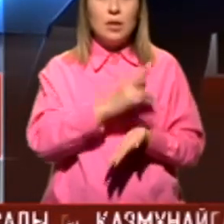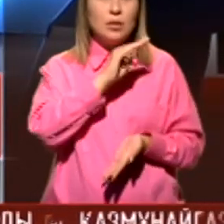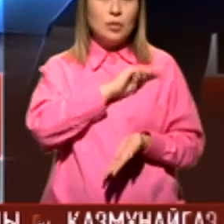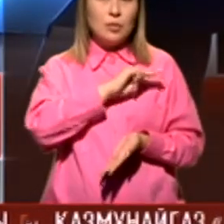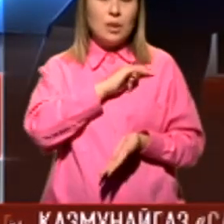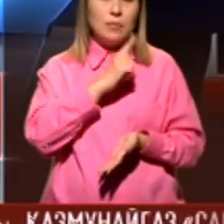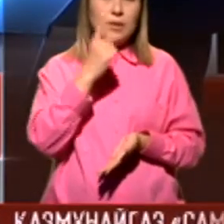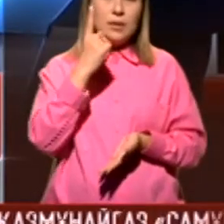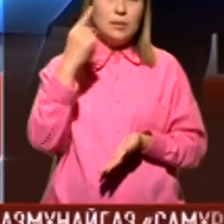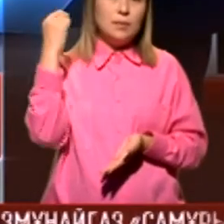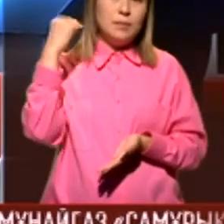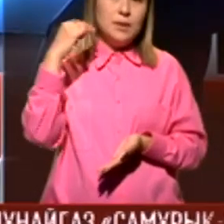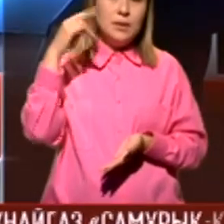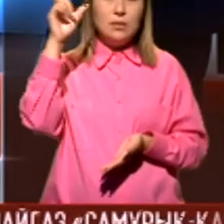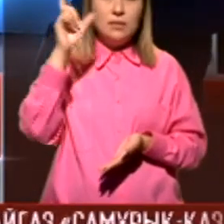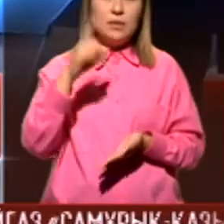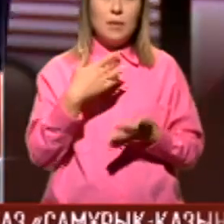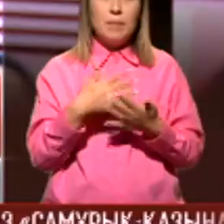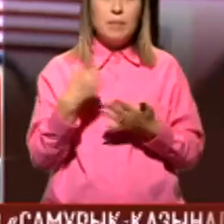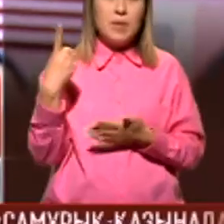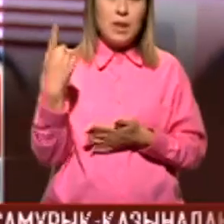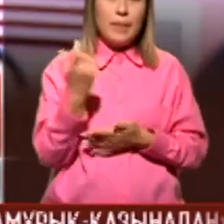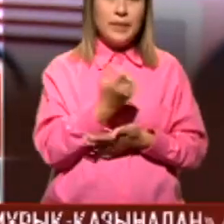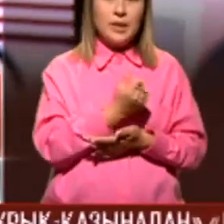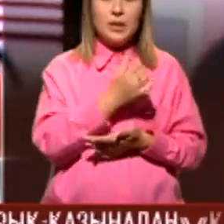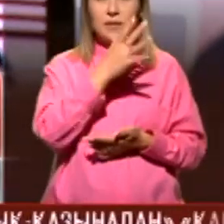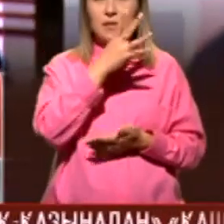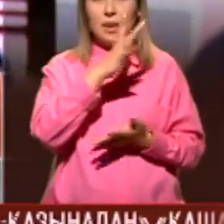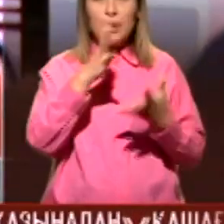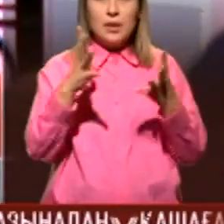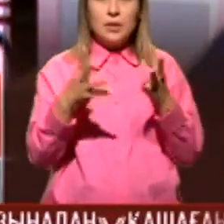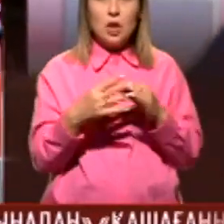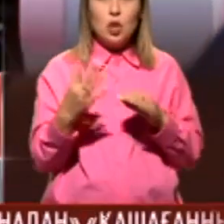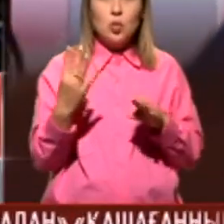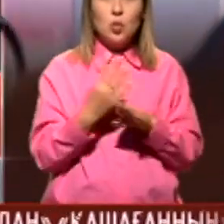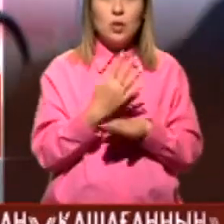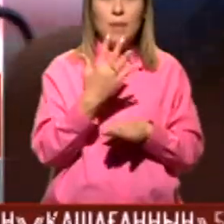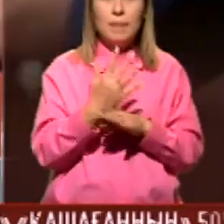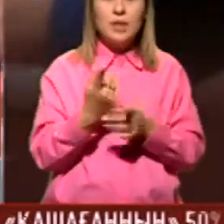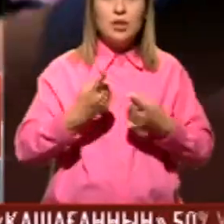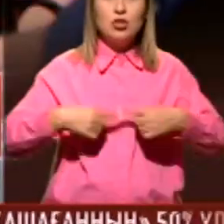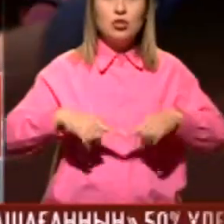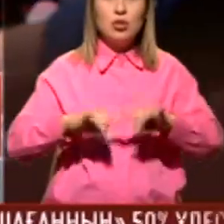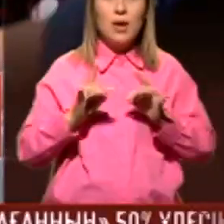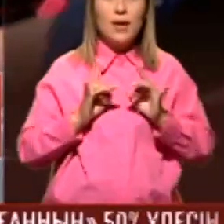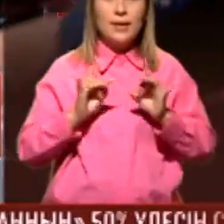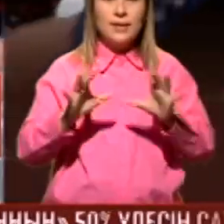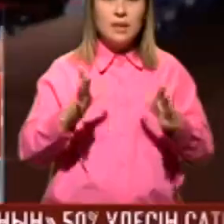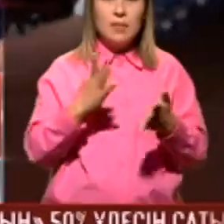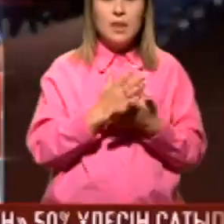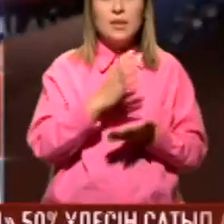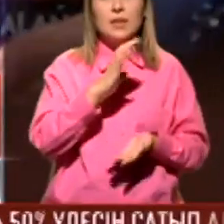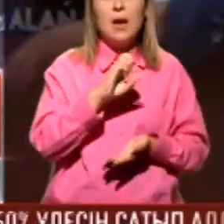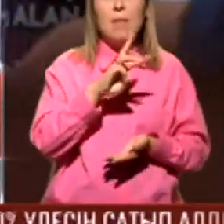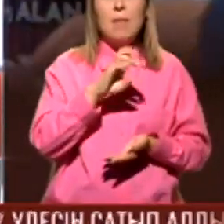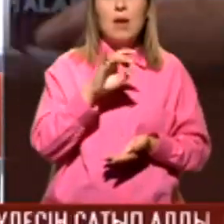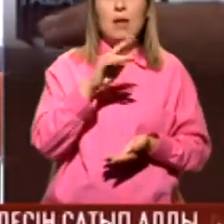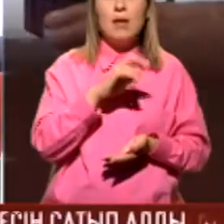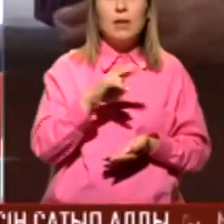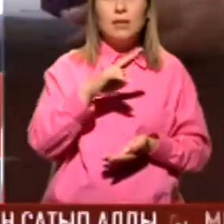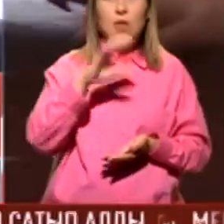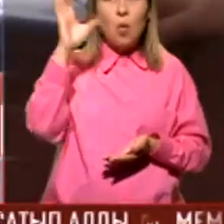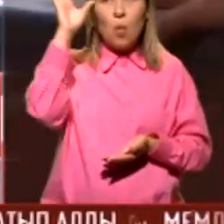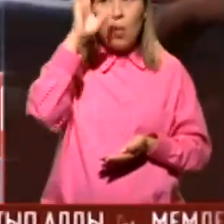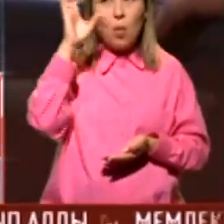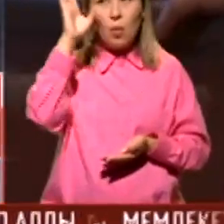бір президенттің өзін алыңыз. Бір аптаның ішінде кем дегенде 4-5 үлкен шараны өткізді. Кеше 18 кездесу. Самарқандағы саммит бар, Шостың